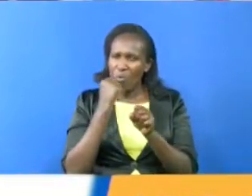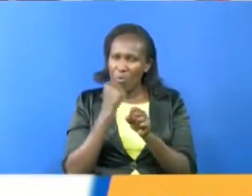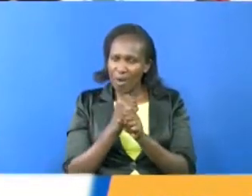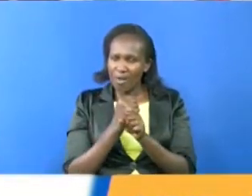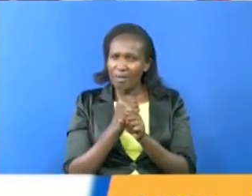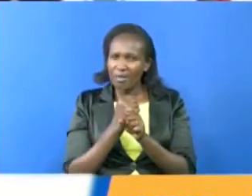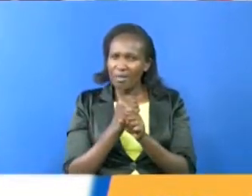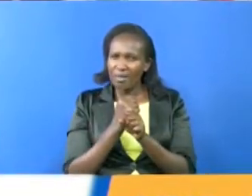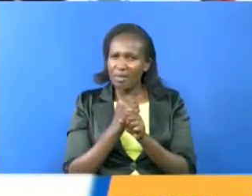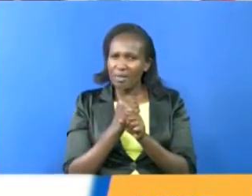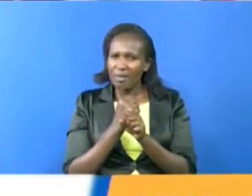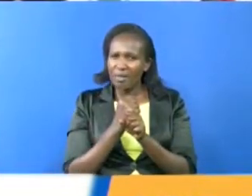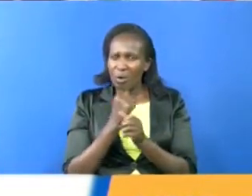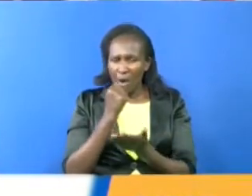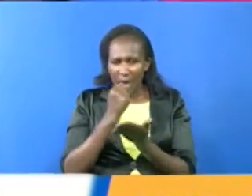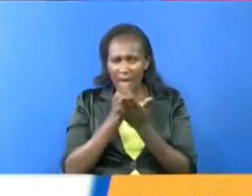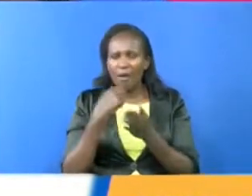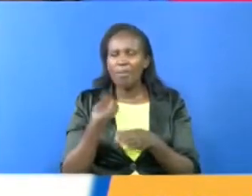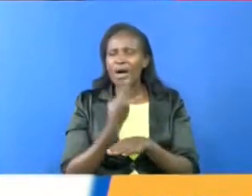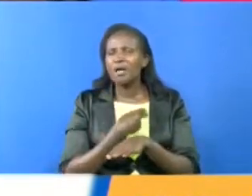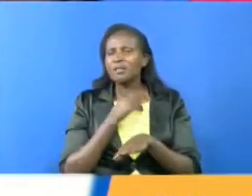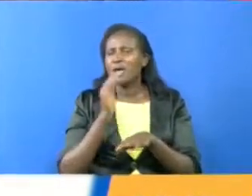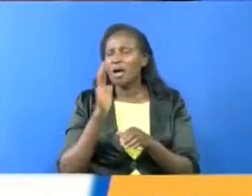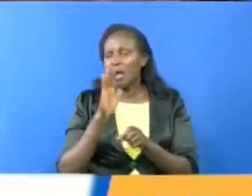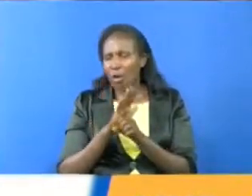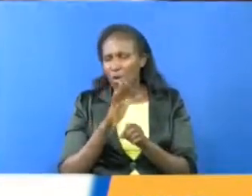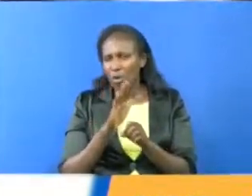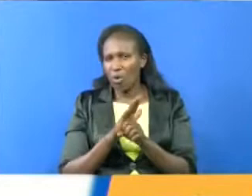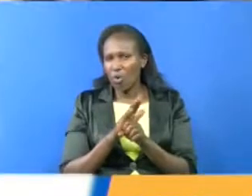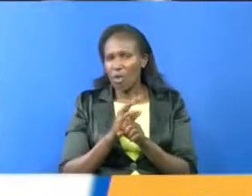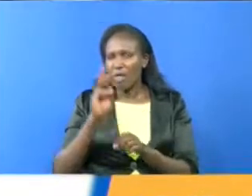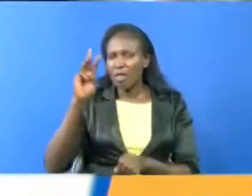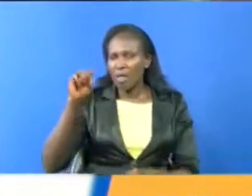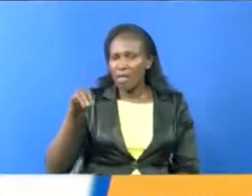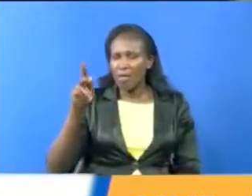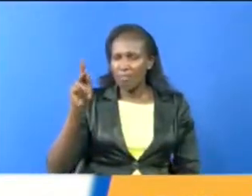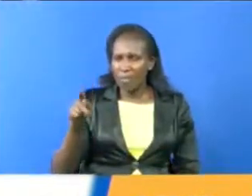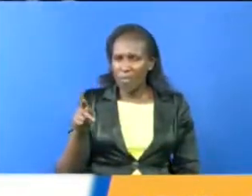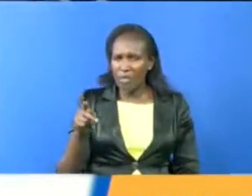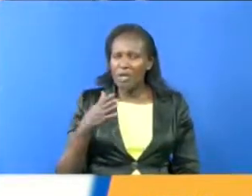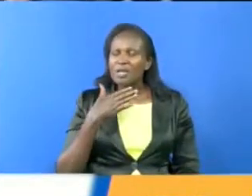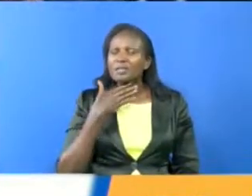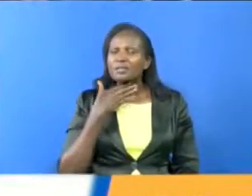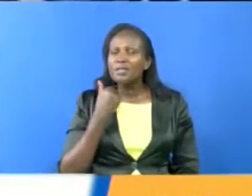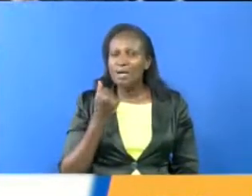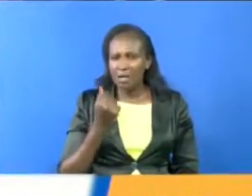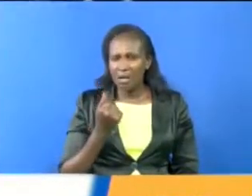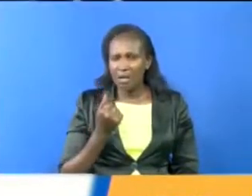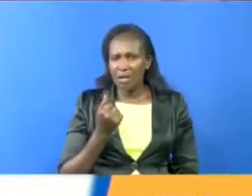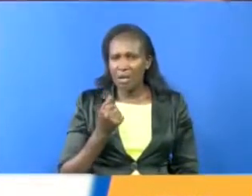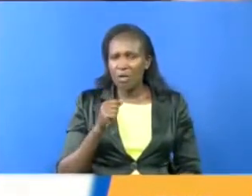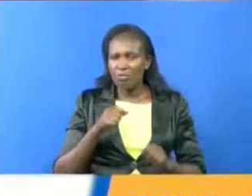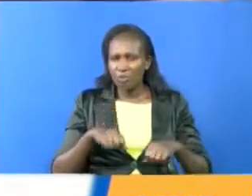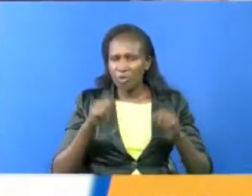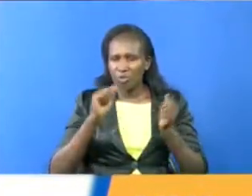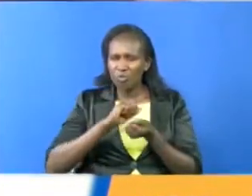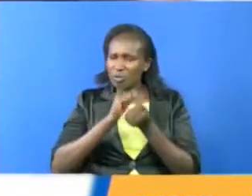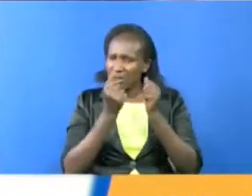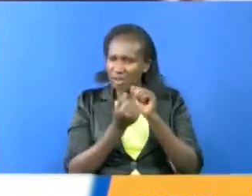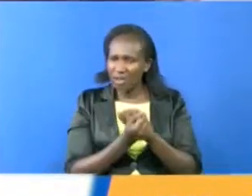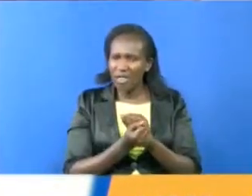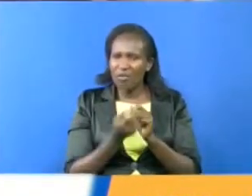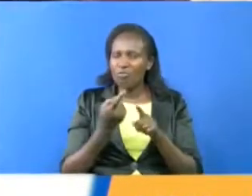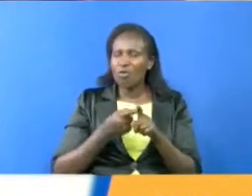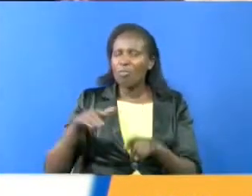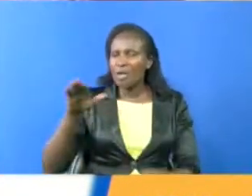usiku, hiyo inaweza kutusaidia sana. Mbunge wa Kathiani Robert Muli ametaka maafisa usalama kubadilishwa katika